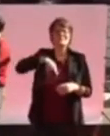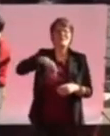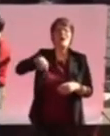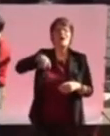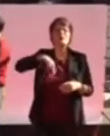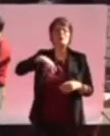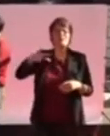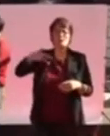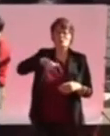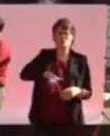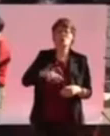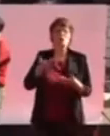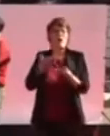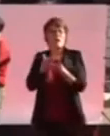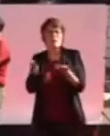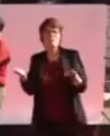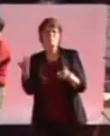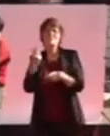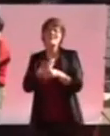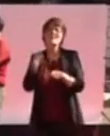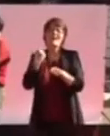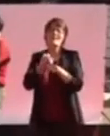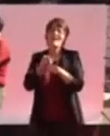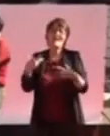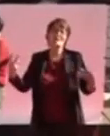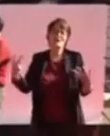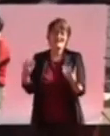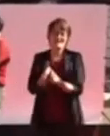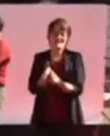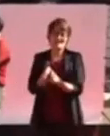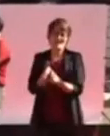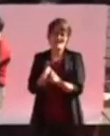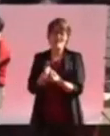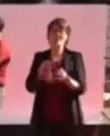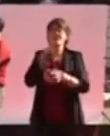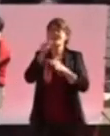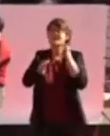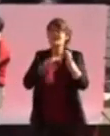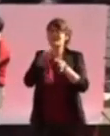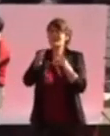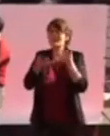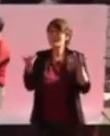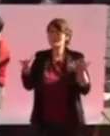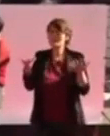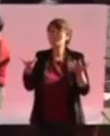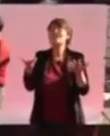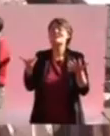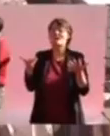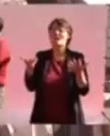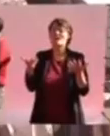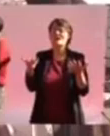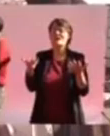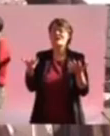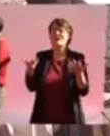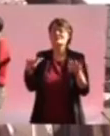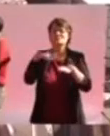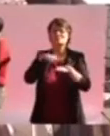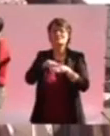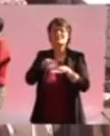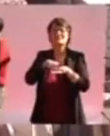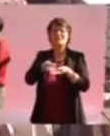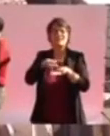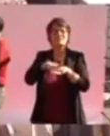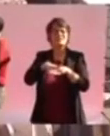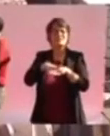insieme il che in buona sostanza vuole dire creare sul servizio sul serio il servizio